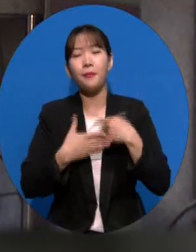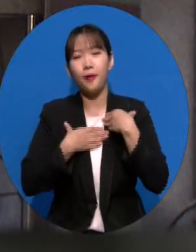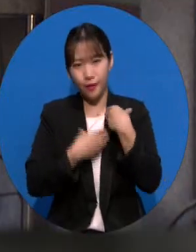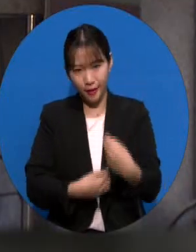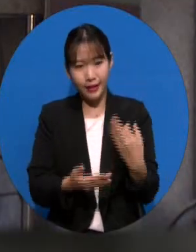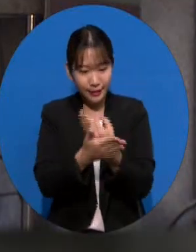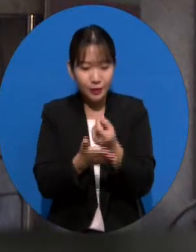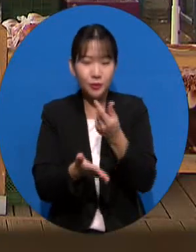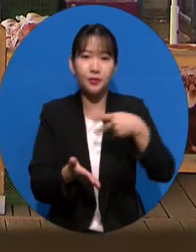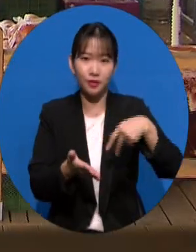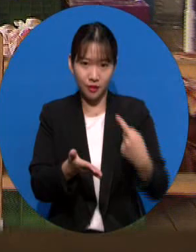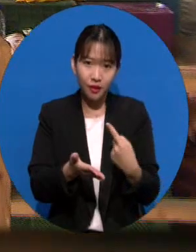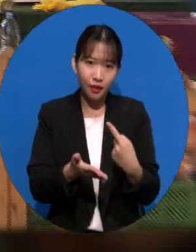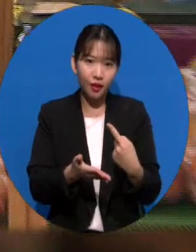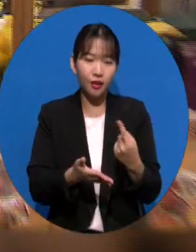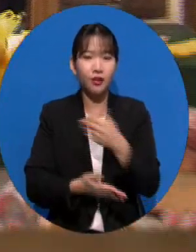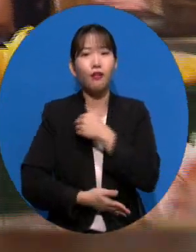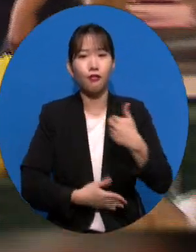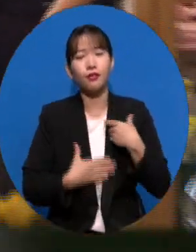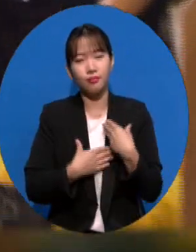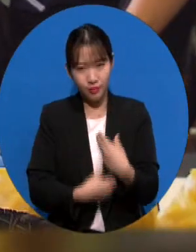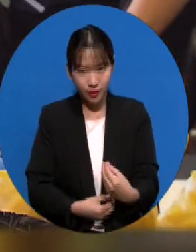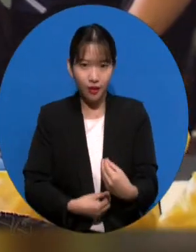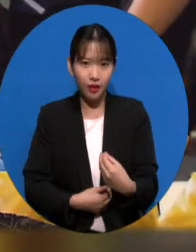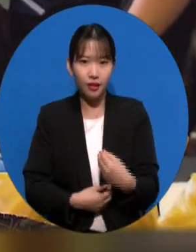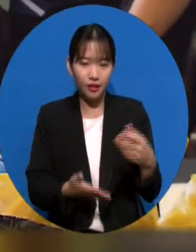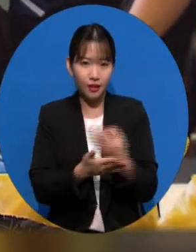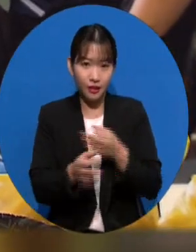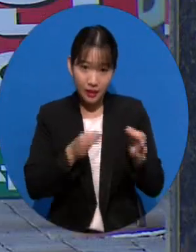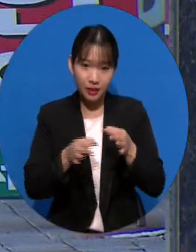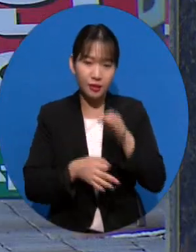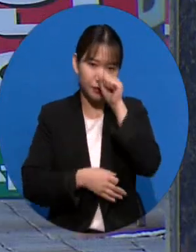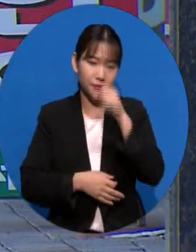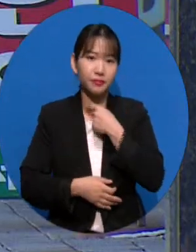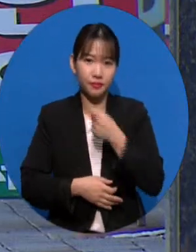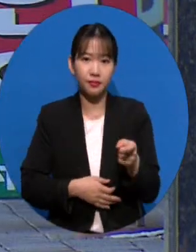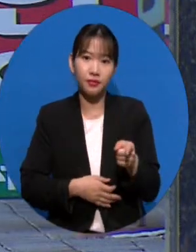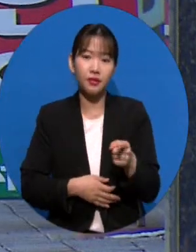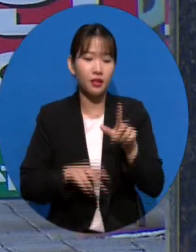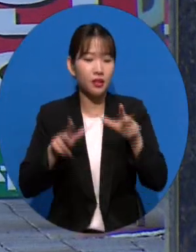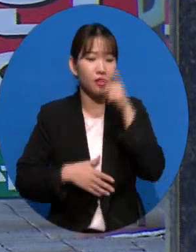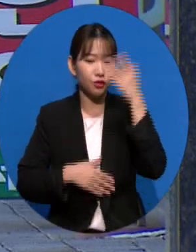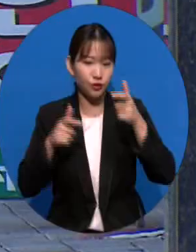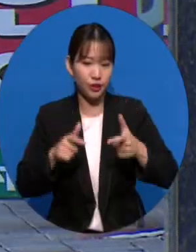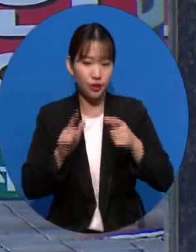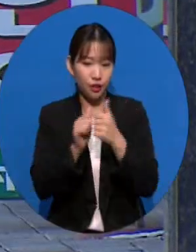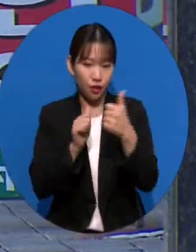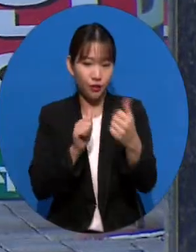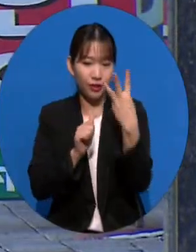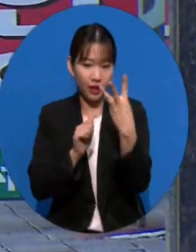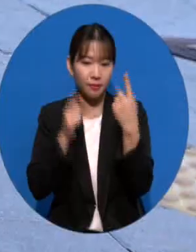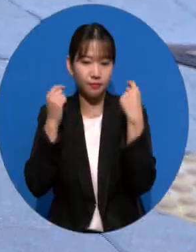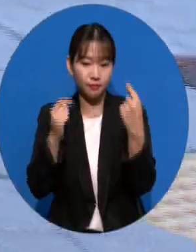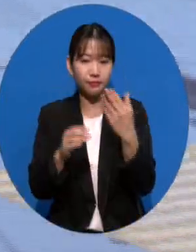장사가 안 되더라도 여유 있는 장사를 했으면 한 거의 바람이죠. 현재 여수 지역은 거리두기 3단계를